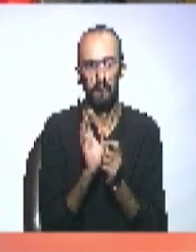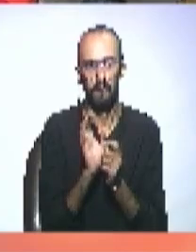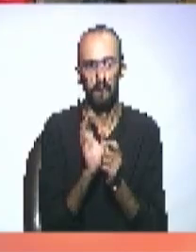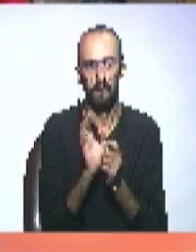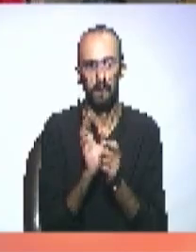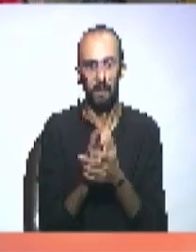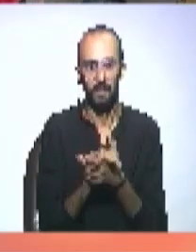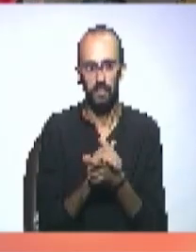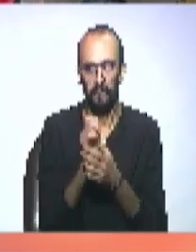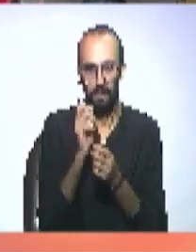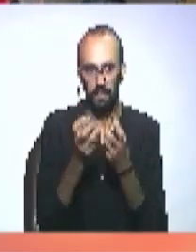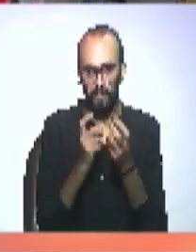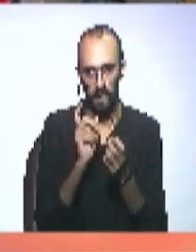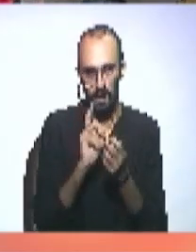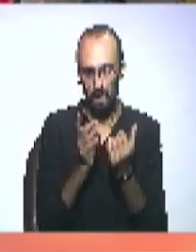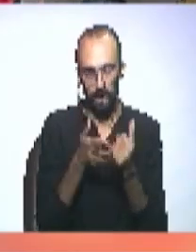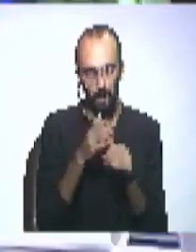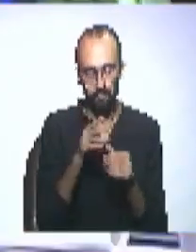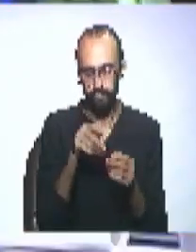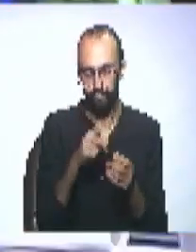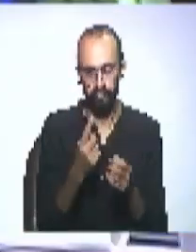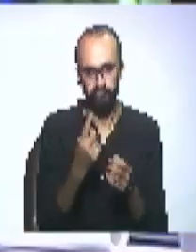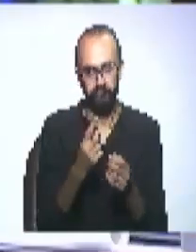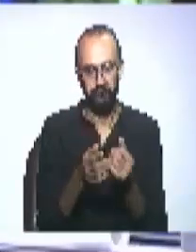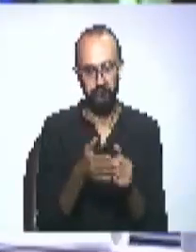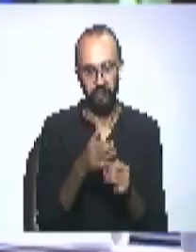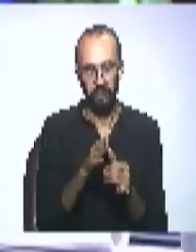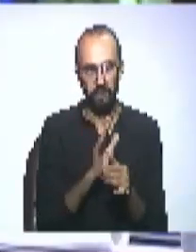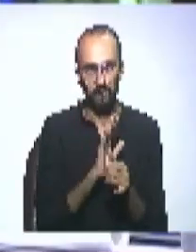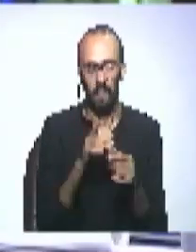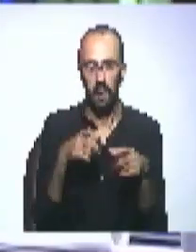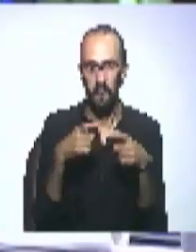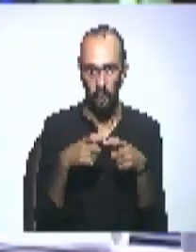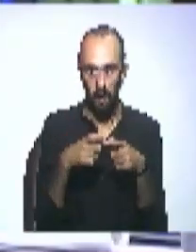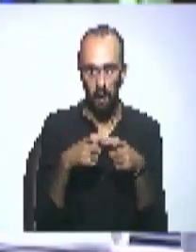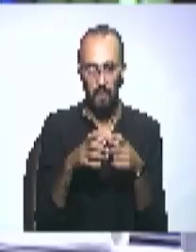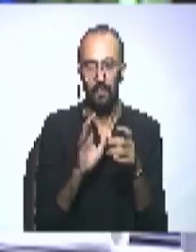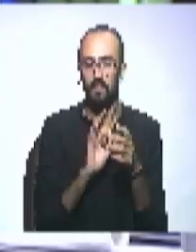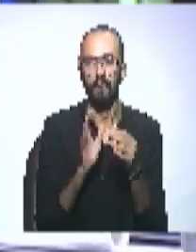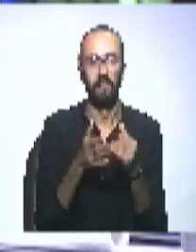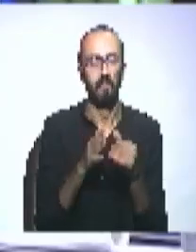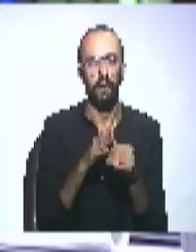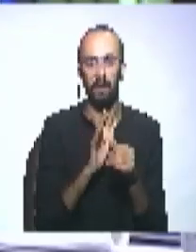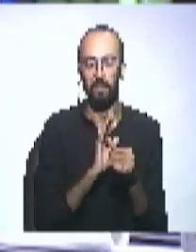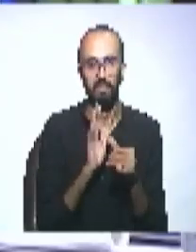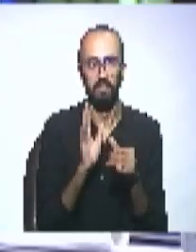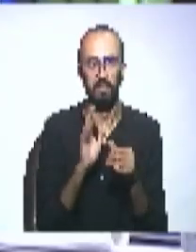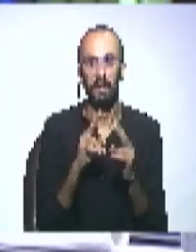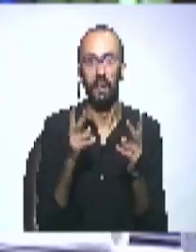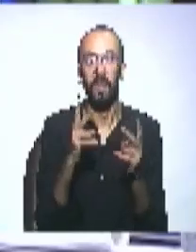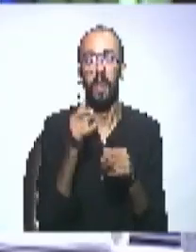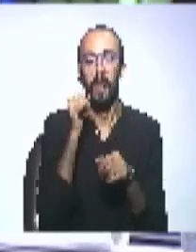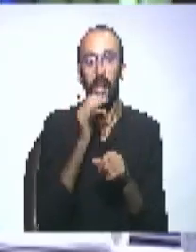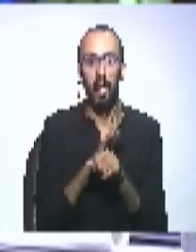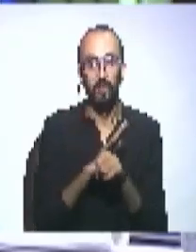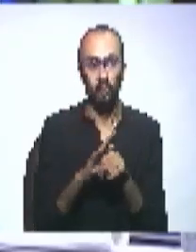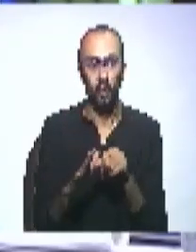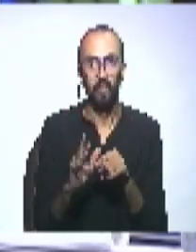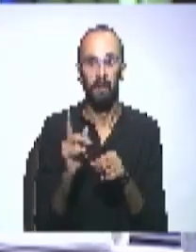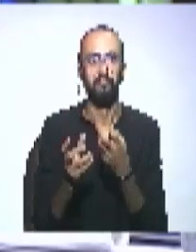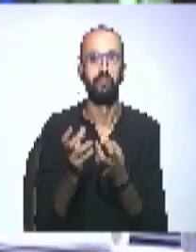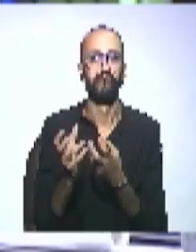نيه نيه. افرمها على طول يعني يا شيف؟ الفراخ بتاعت الهمبرجر نيه. طيب يا شيف، ده الفرق بينها وبين اللانشون،